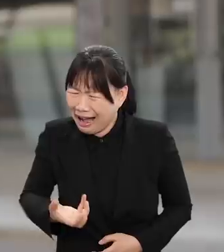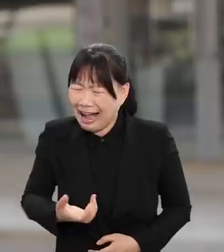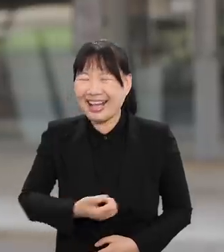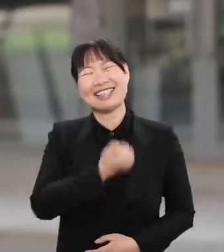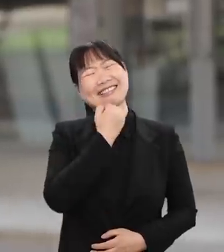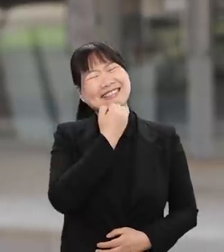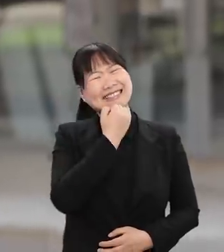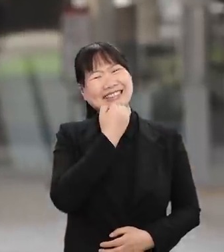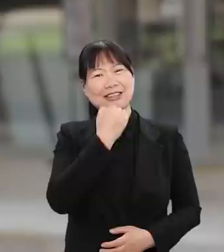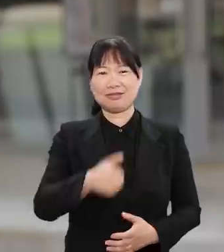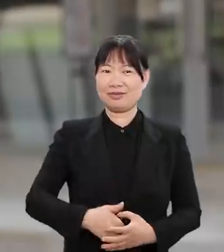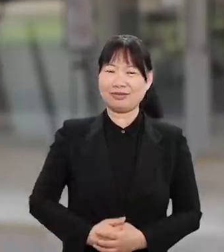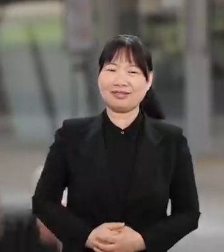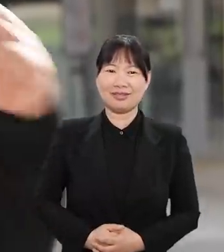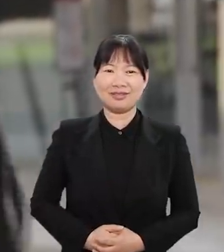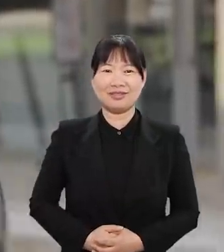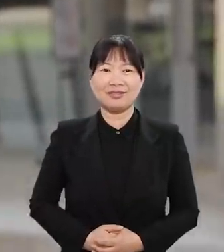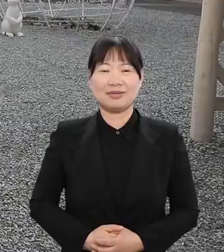막!